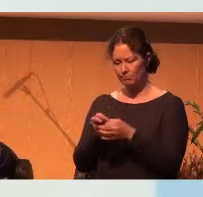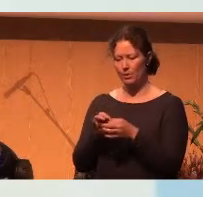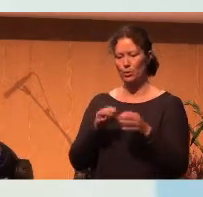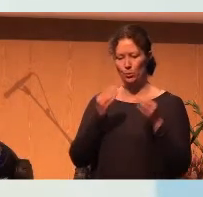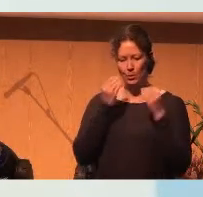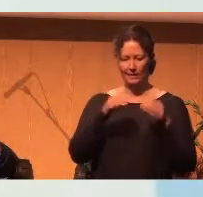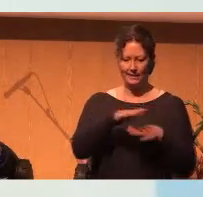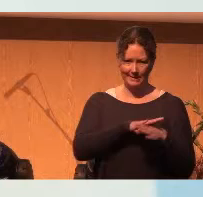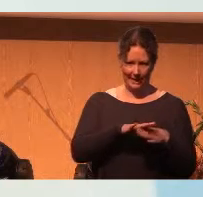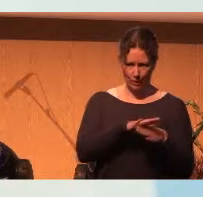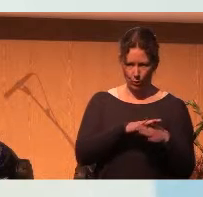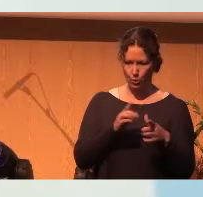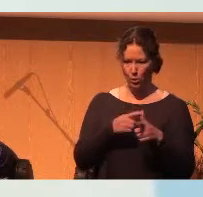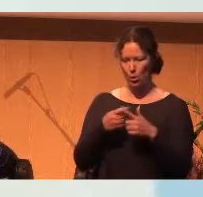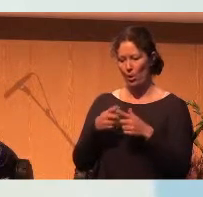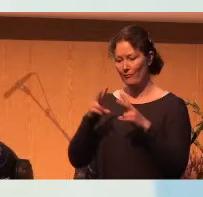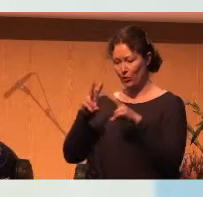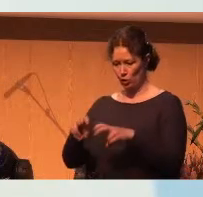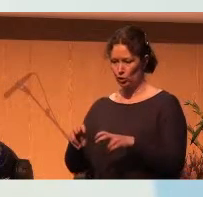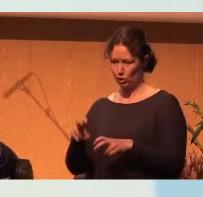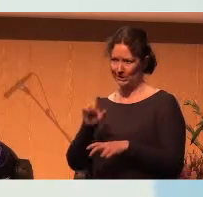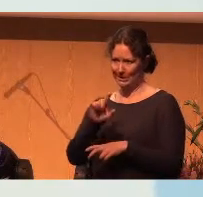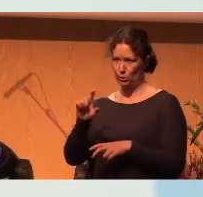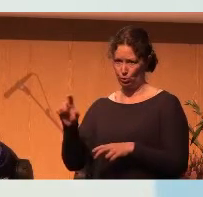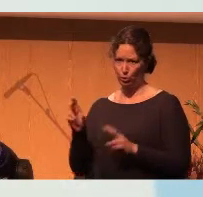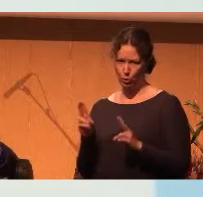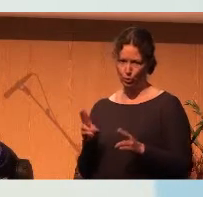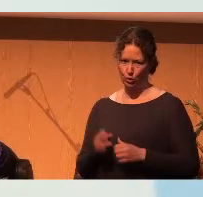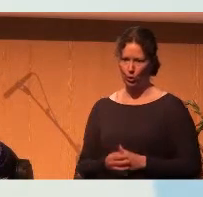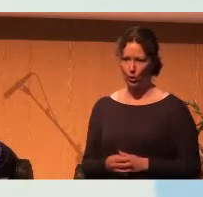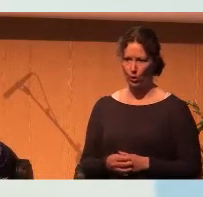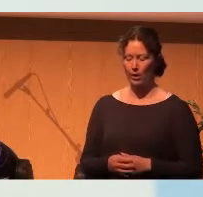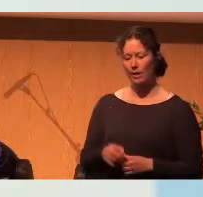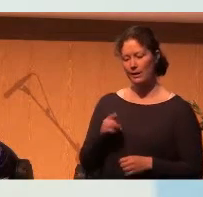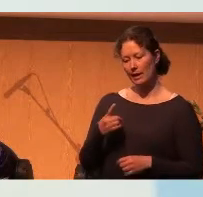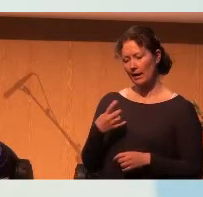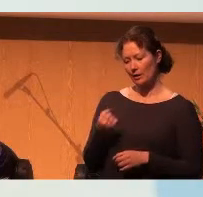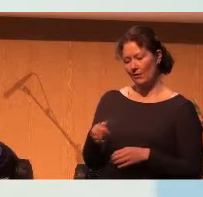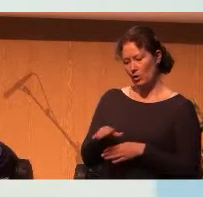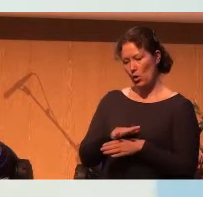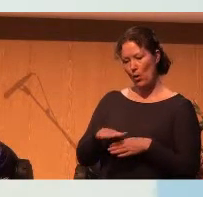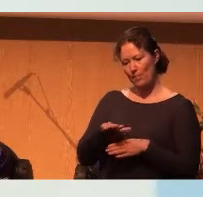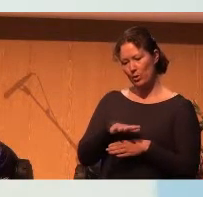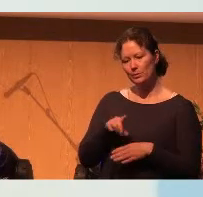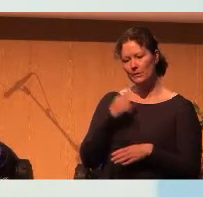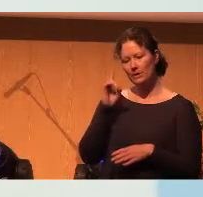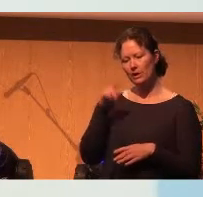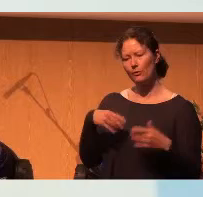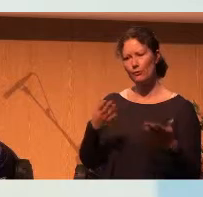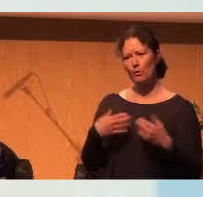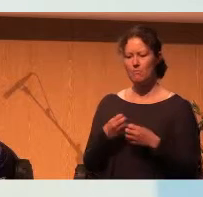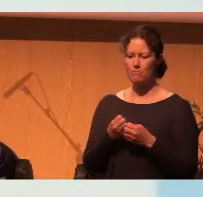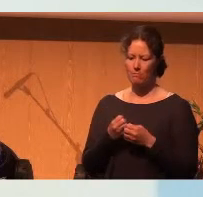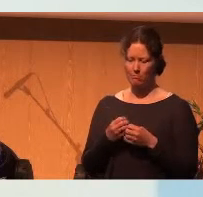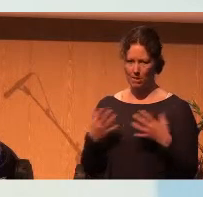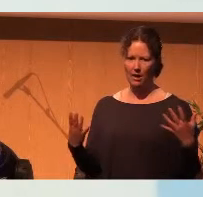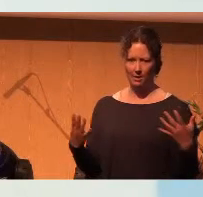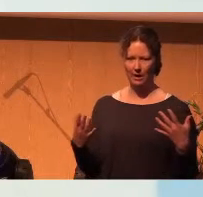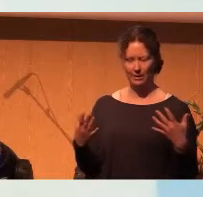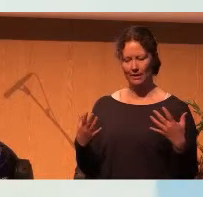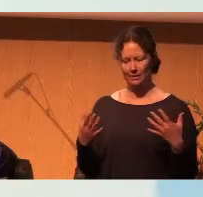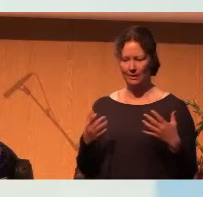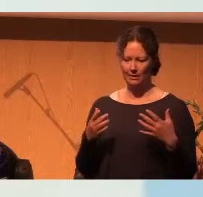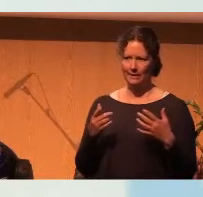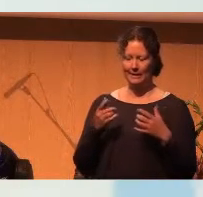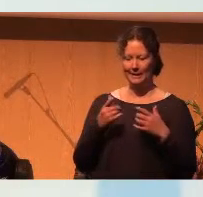utdanningssektoren og også i forskningsinstitusjonene. Dette er et av de områdene vi kan få veldig mange gevinster fra.